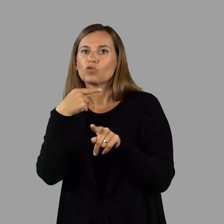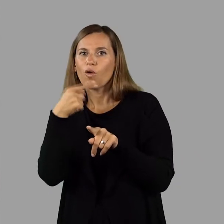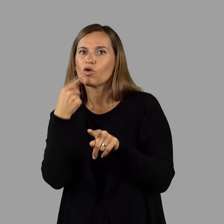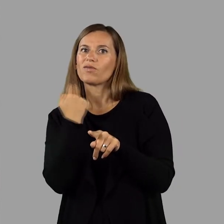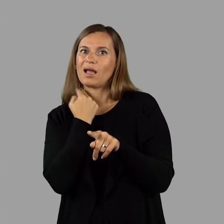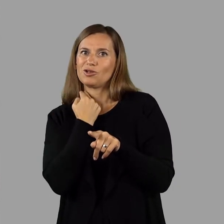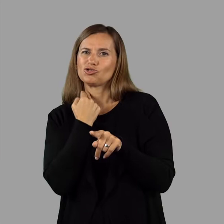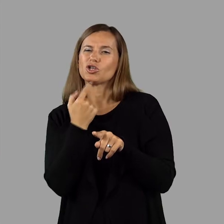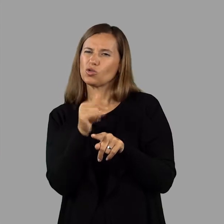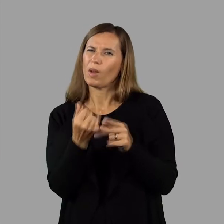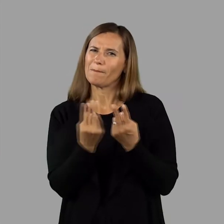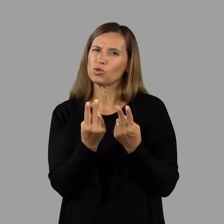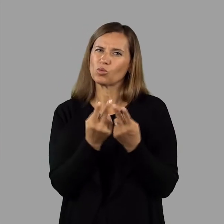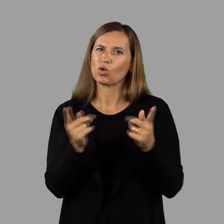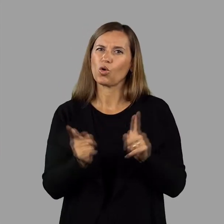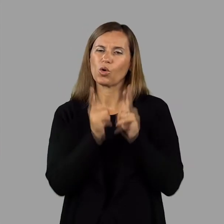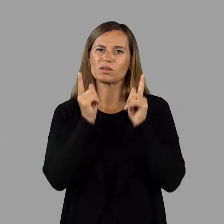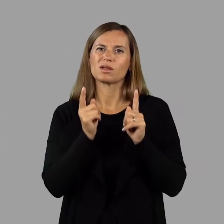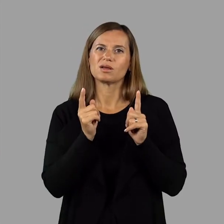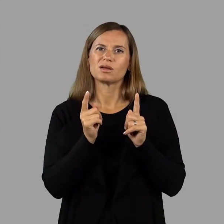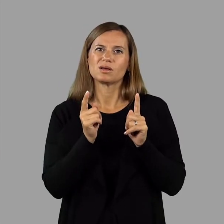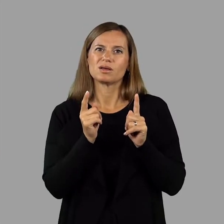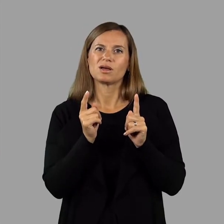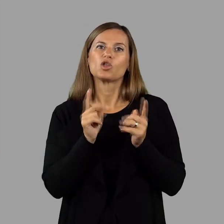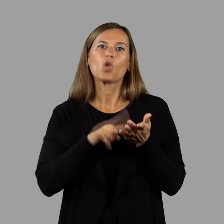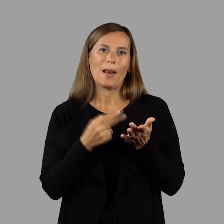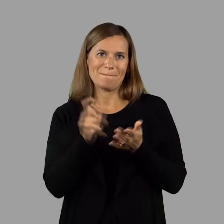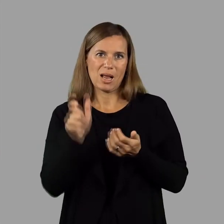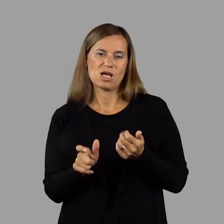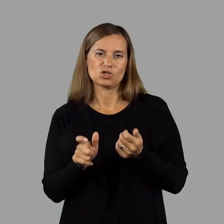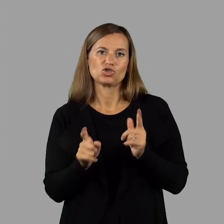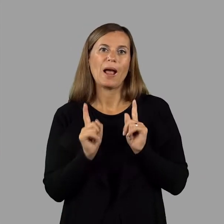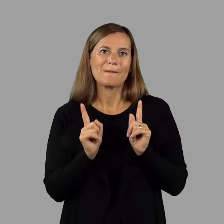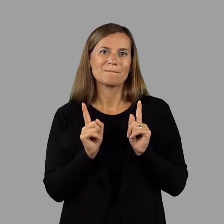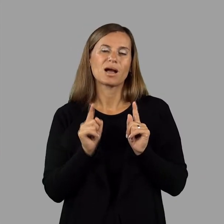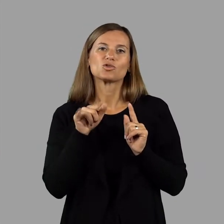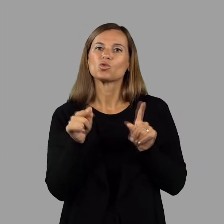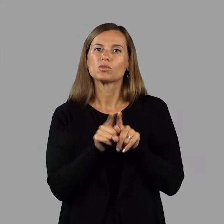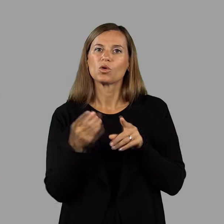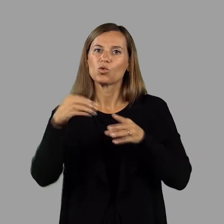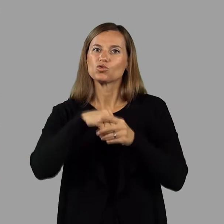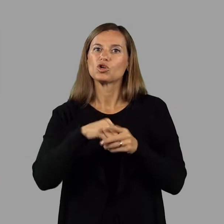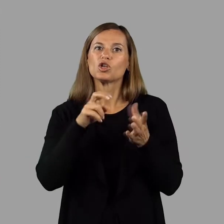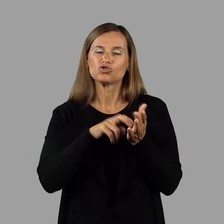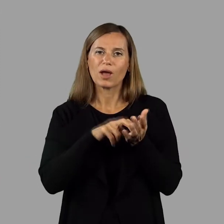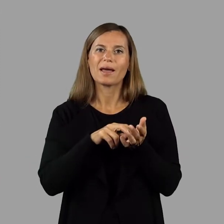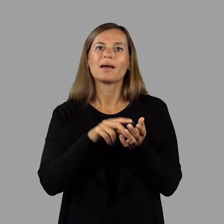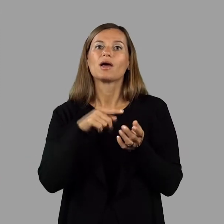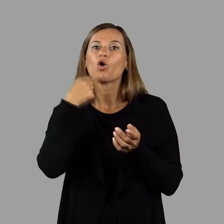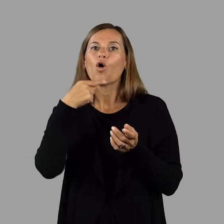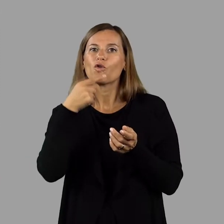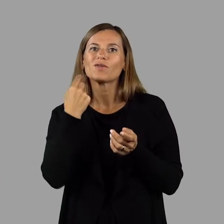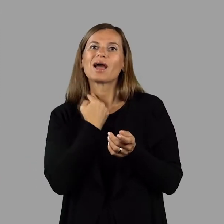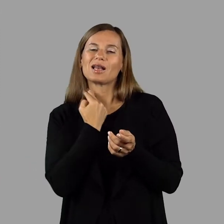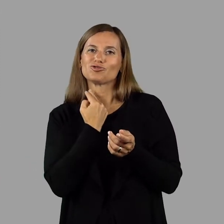jezik. To je precej podobno kot torej funkcionalnost tolmača, ali da smo tukaj vključili še sintezo v